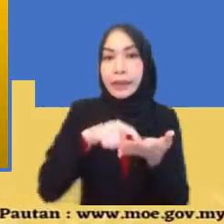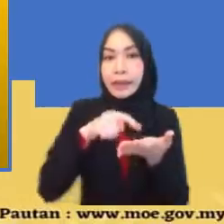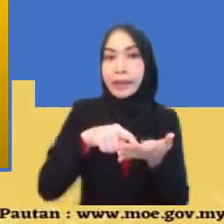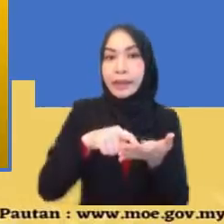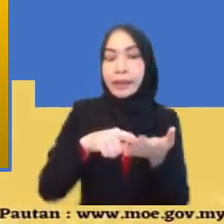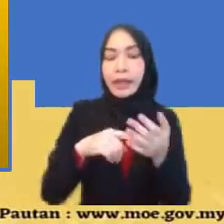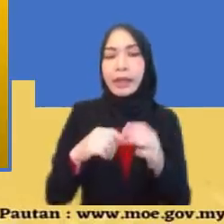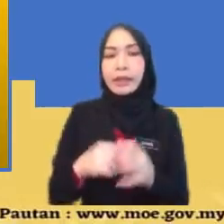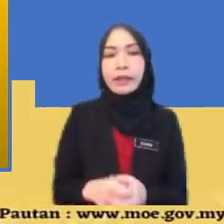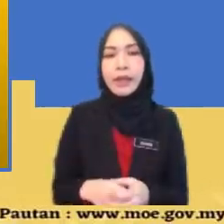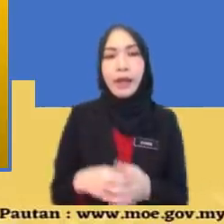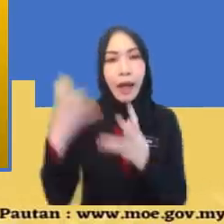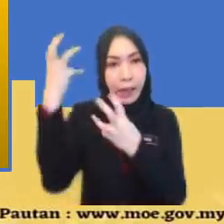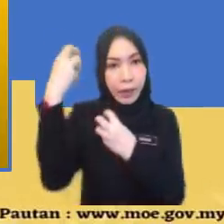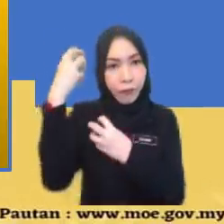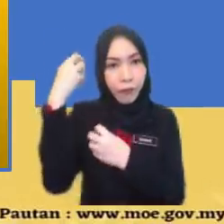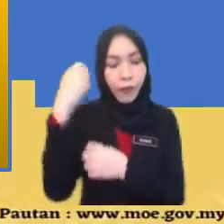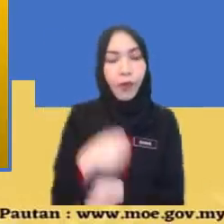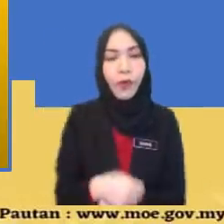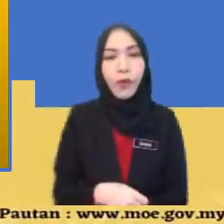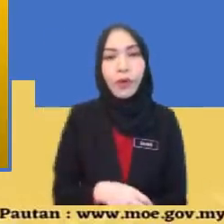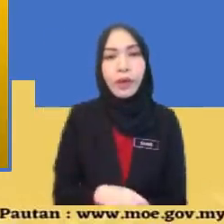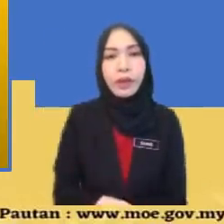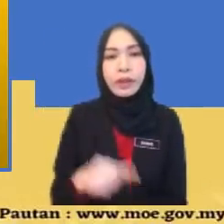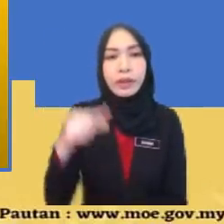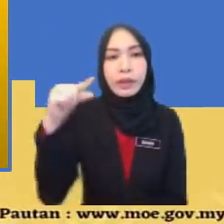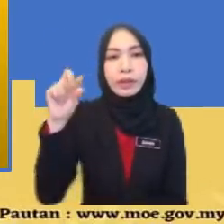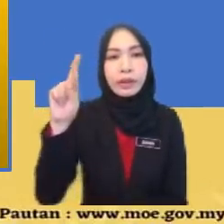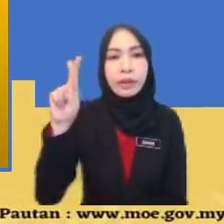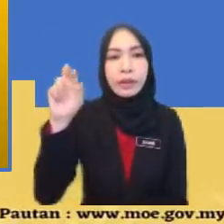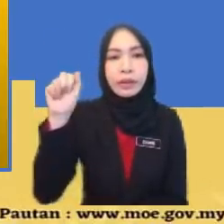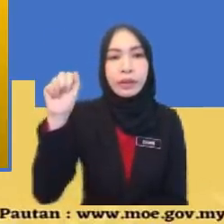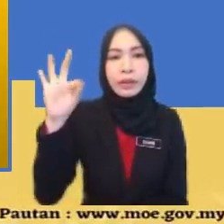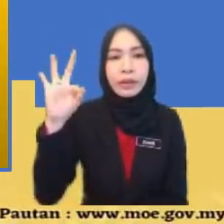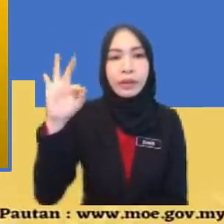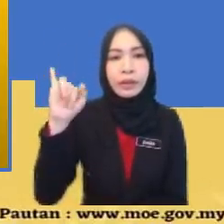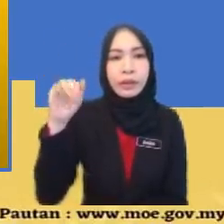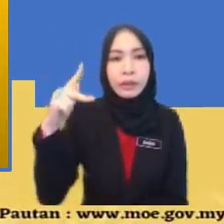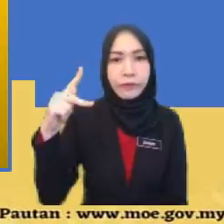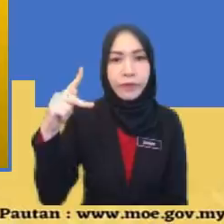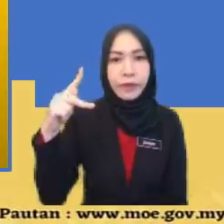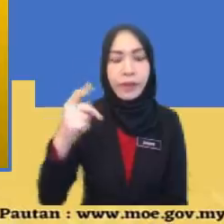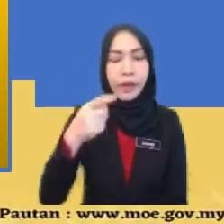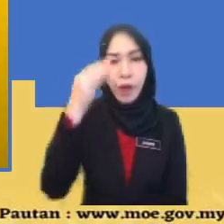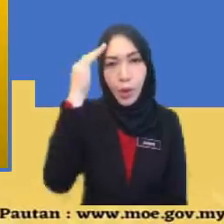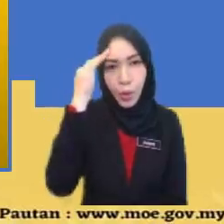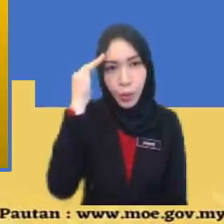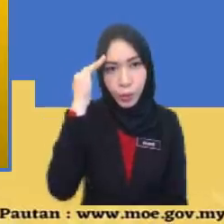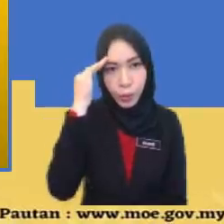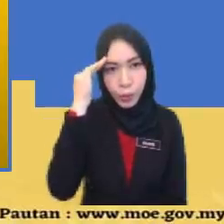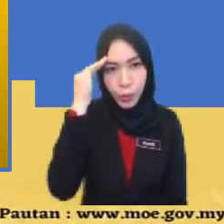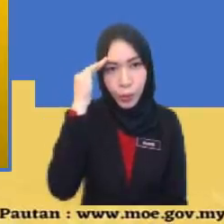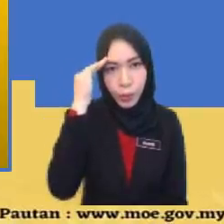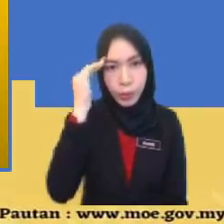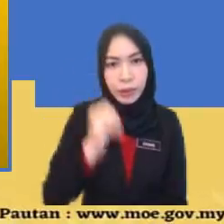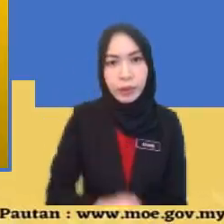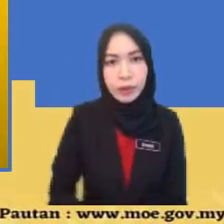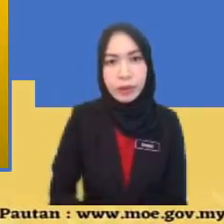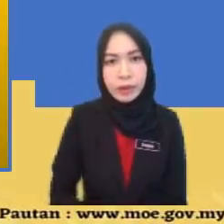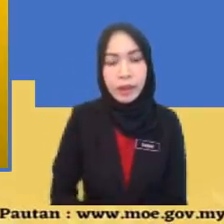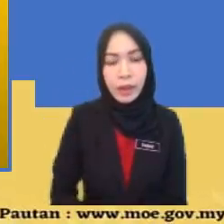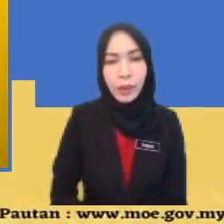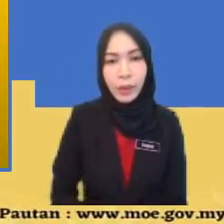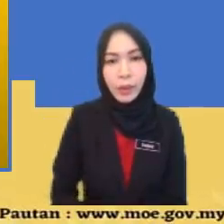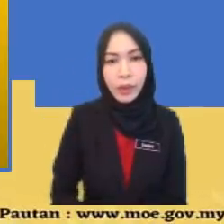berkepentingan tentang pelaksanaan APBD ini guru-guru murid Ibu pape dan juga masyarakat yang keduanya